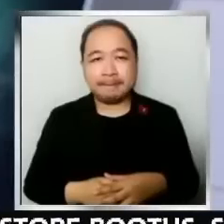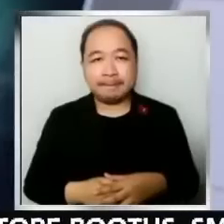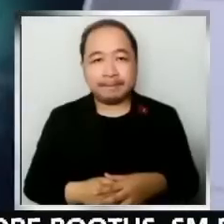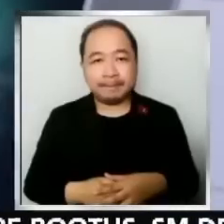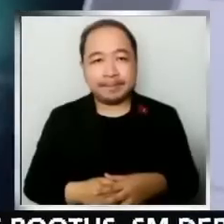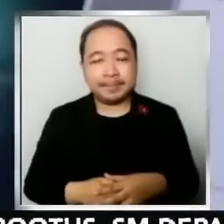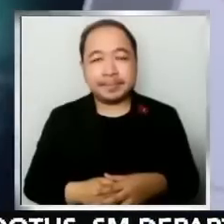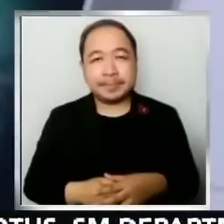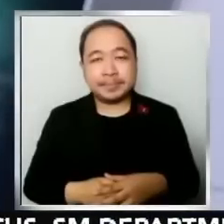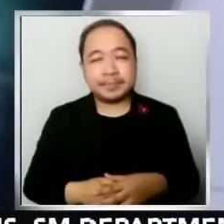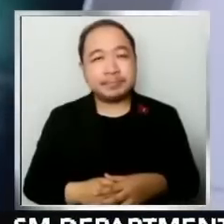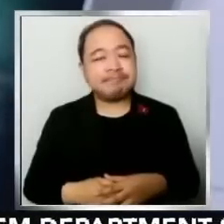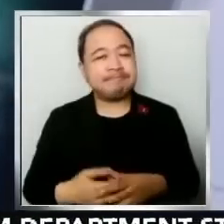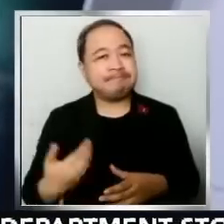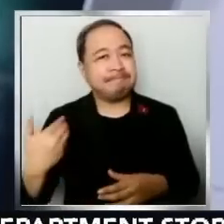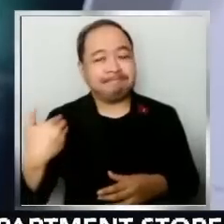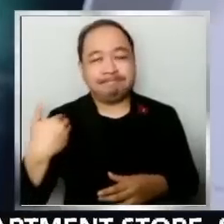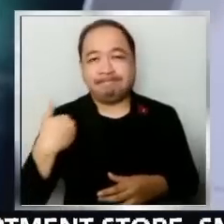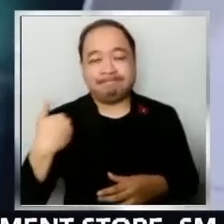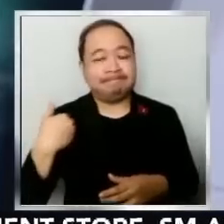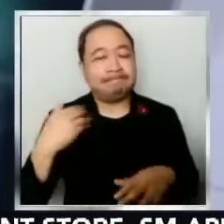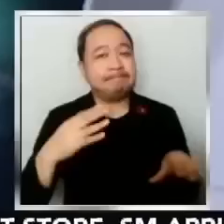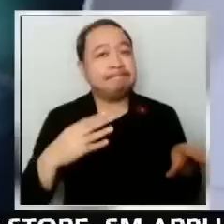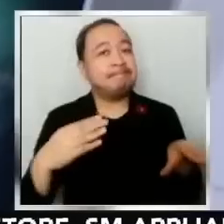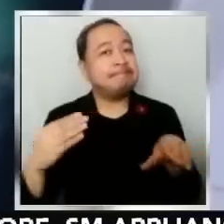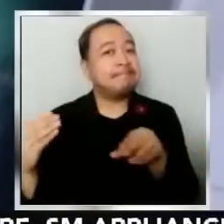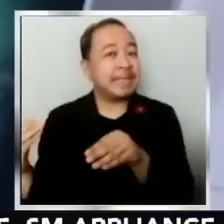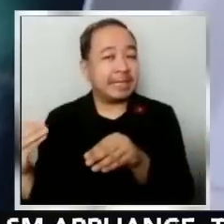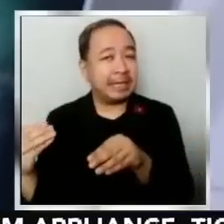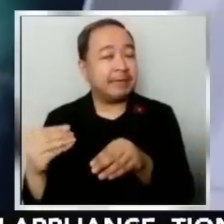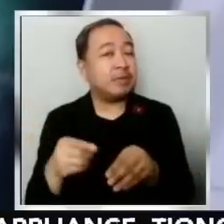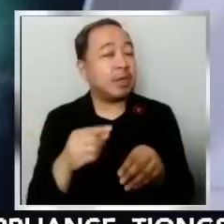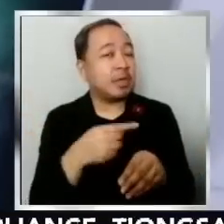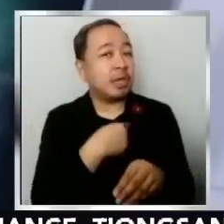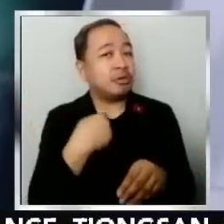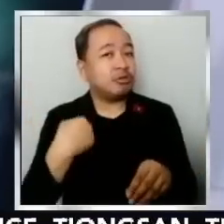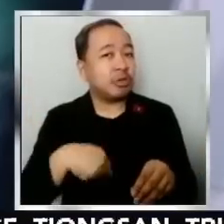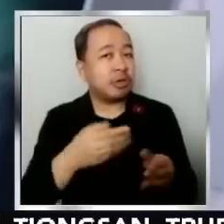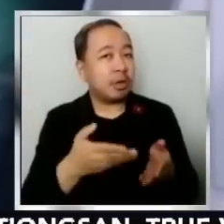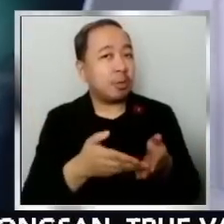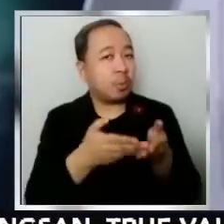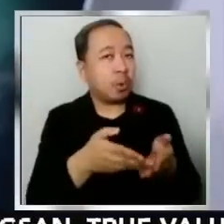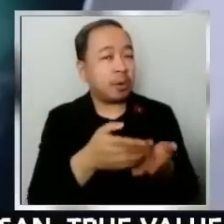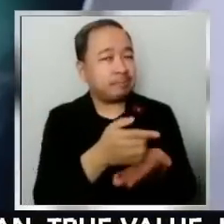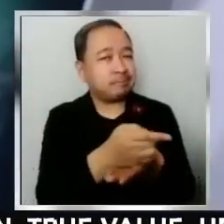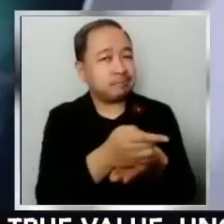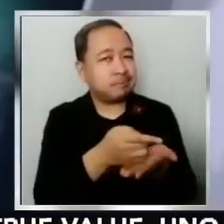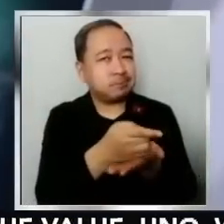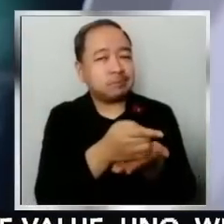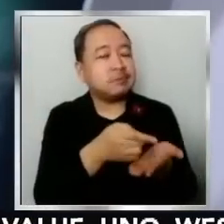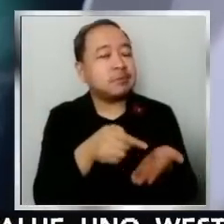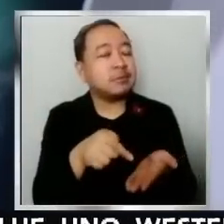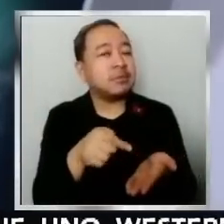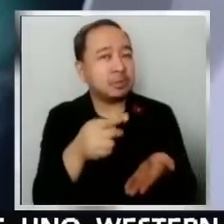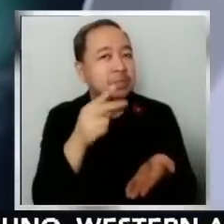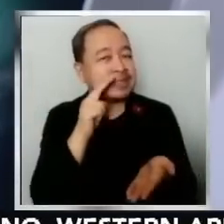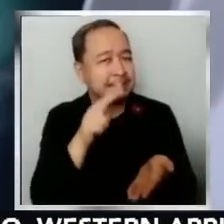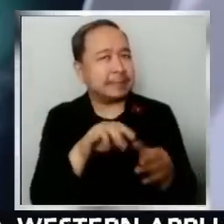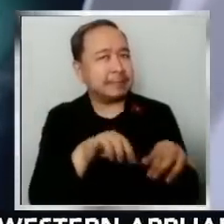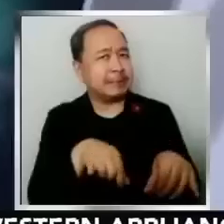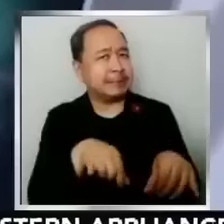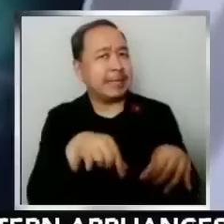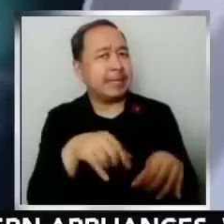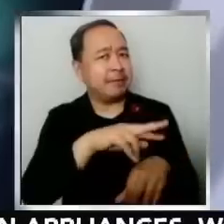hindi pa rin umaalis sa teritoryo ng Pilipinas ang warship ng China na mataan mula pa noong weekend ayon sa isang